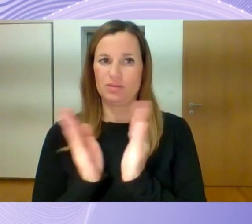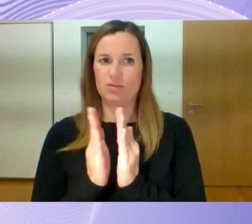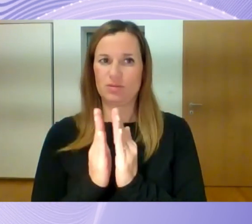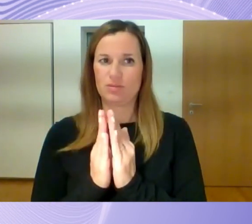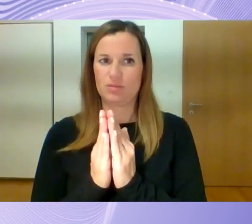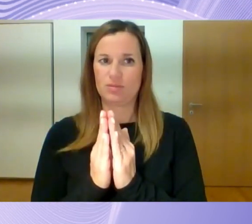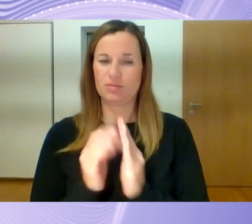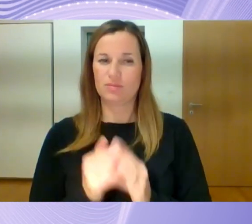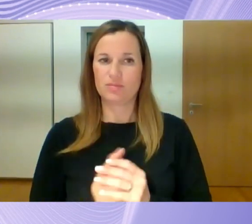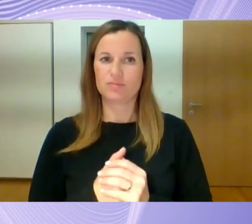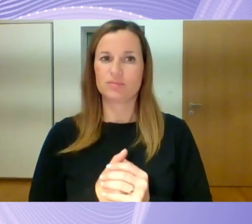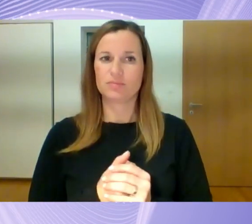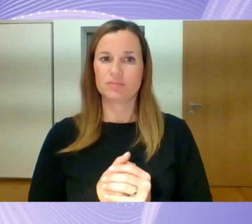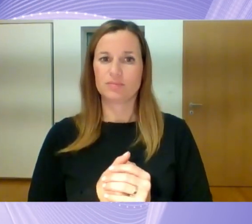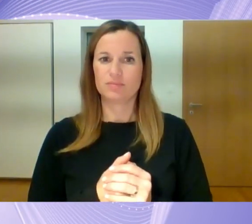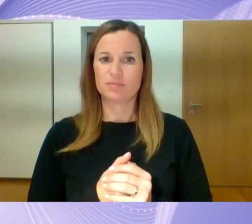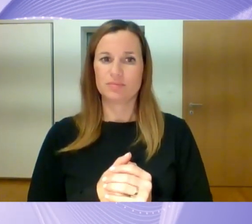Pa še enkrat nogi naven,